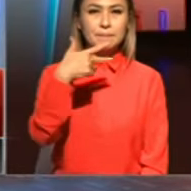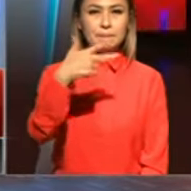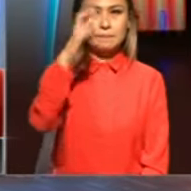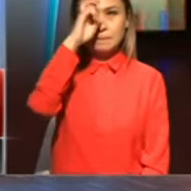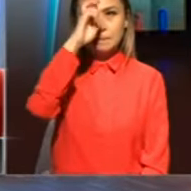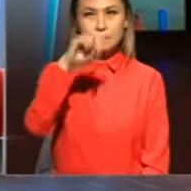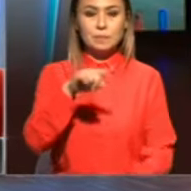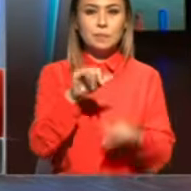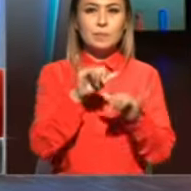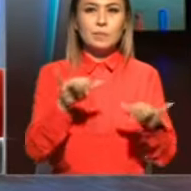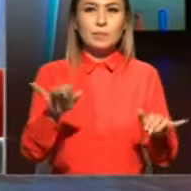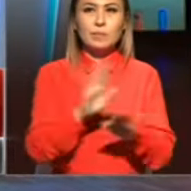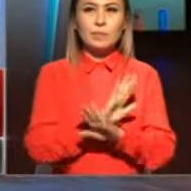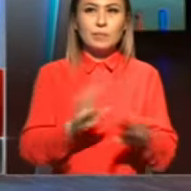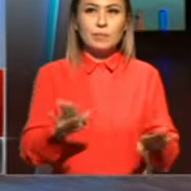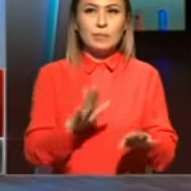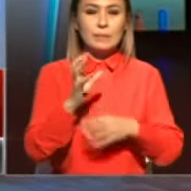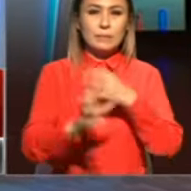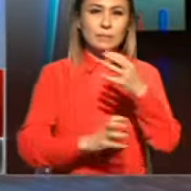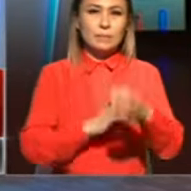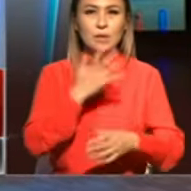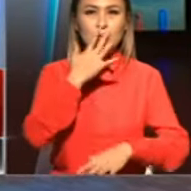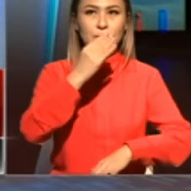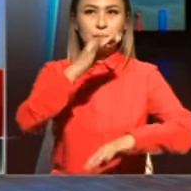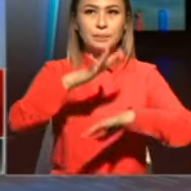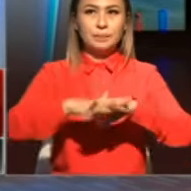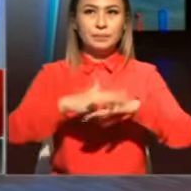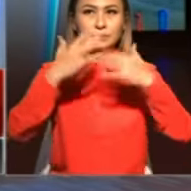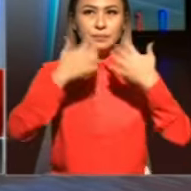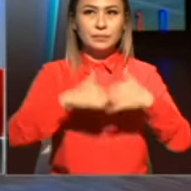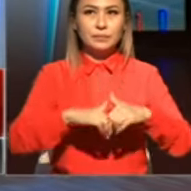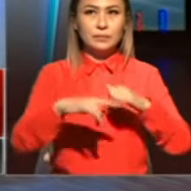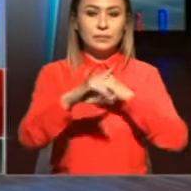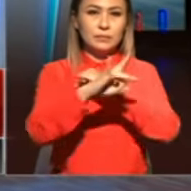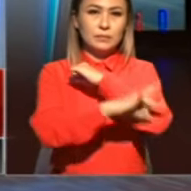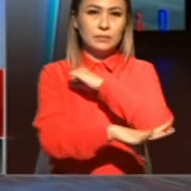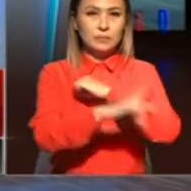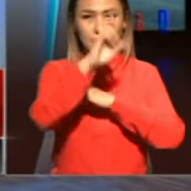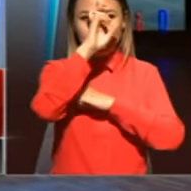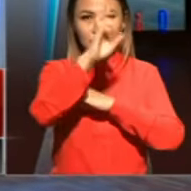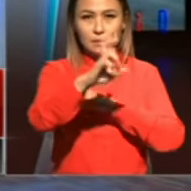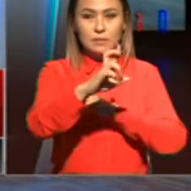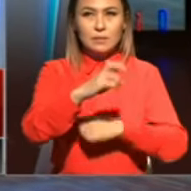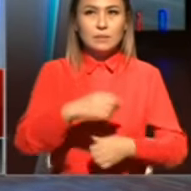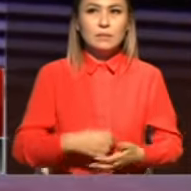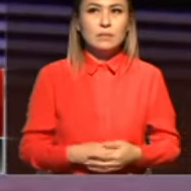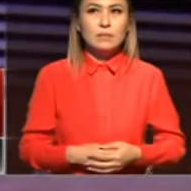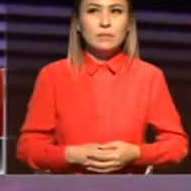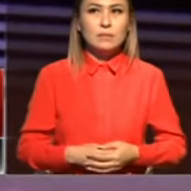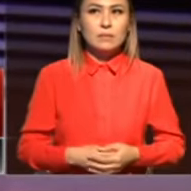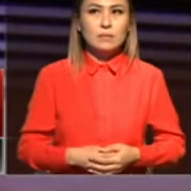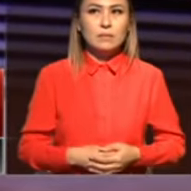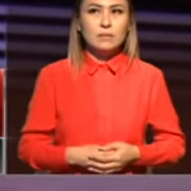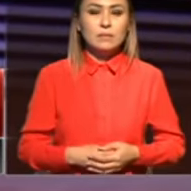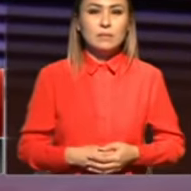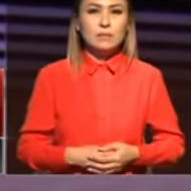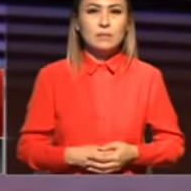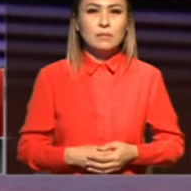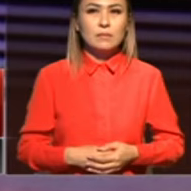емес. Дүниежүзілік банктің сараптауы бойынша кедей мемлекеттер бұл жерде. Яғни сондықтан қазір